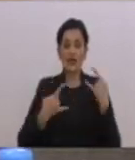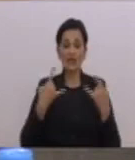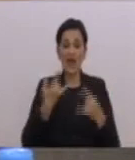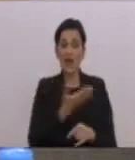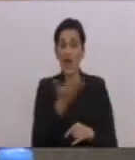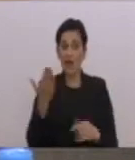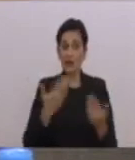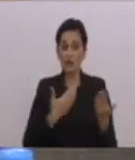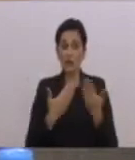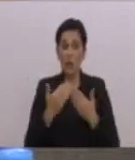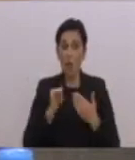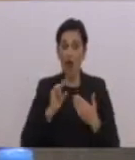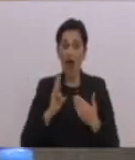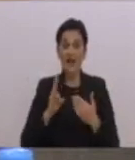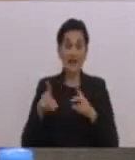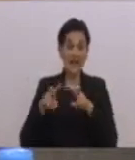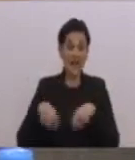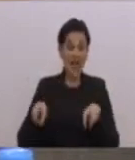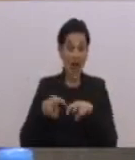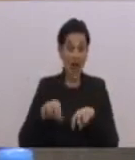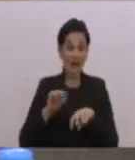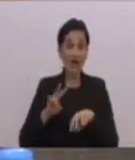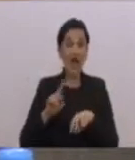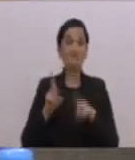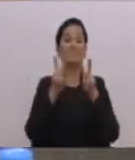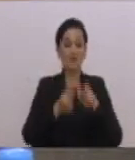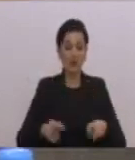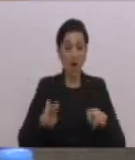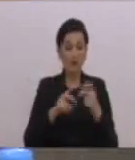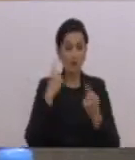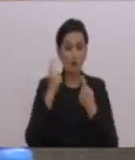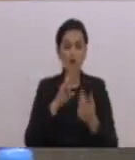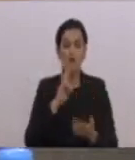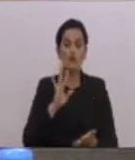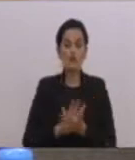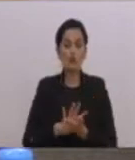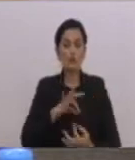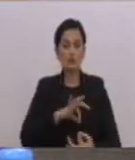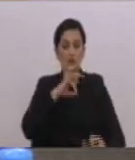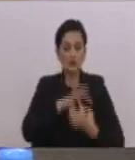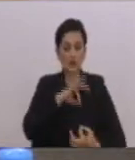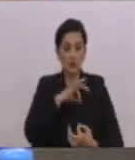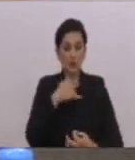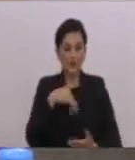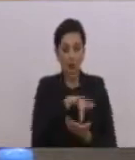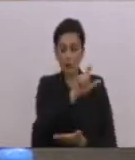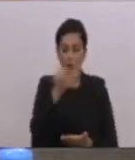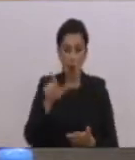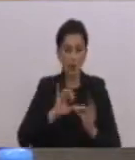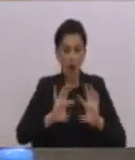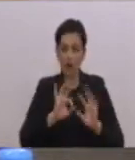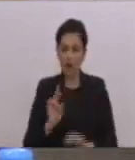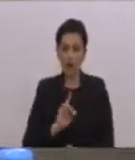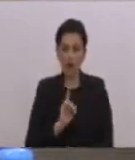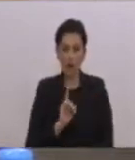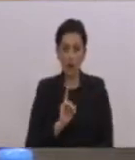მოუწოდებ, რომ ან გაერკვენ, ან გადაამოწმონ ინფორმაცია და მუდმივად სტრესში ნუ ამყოფებენ ჩვენ მოსახლეობას.